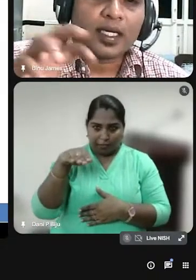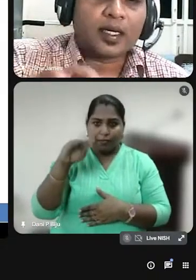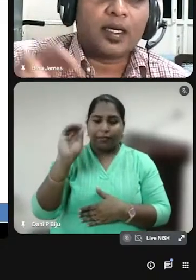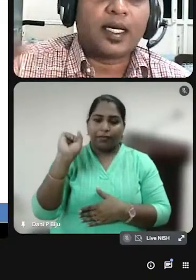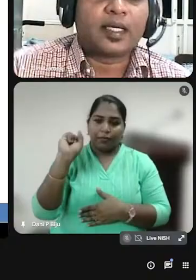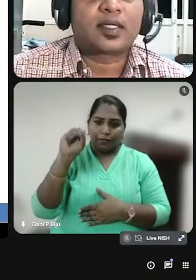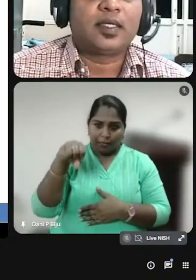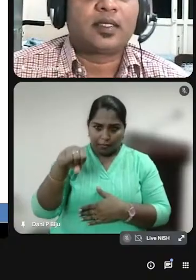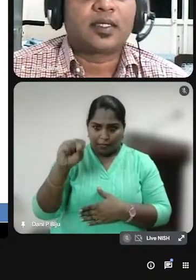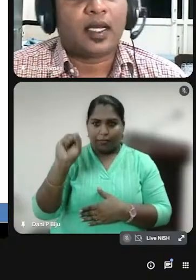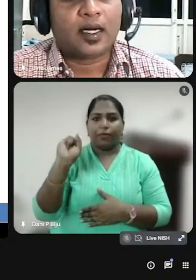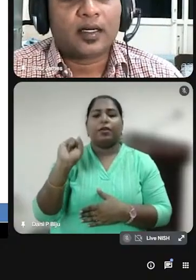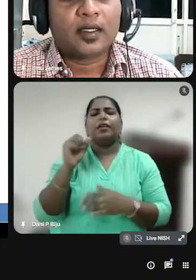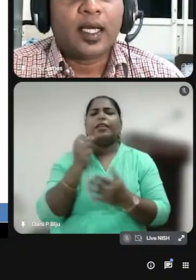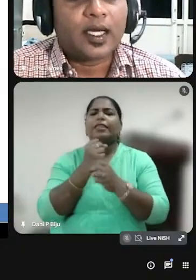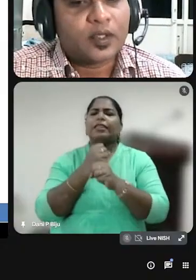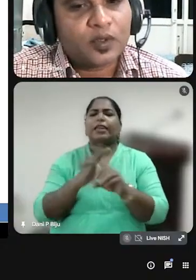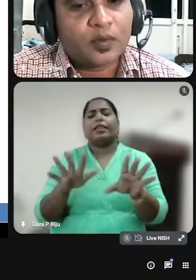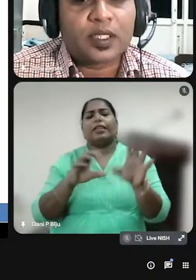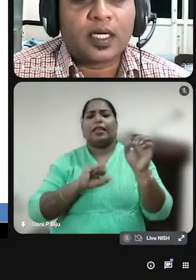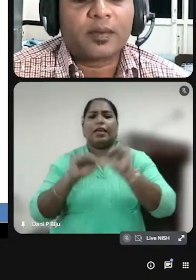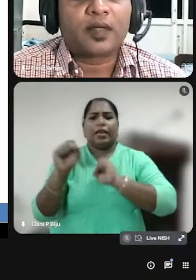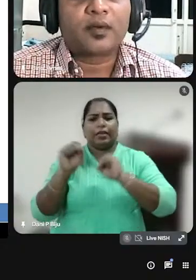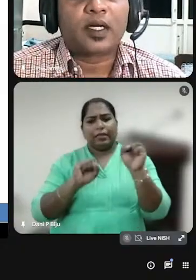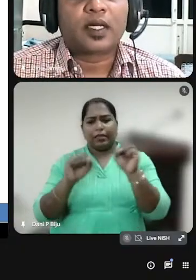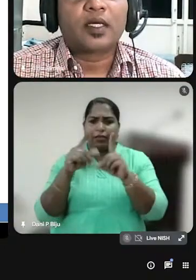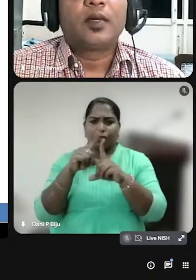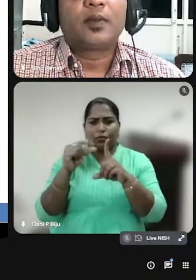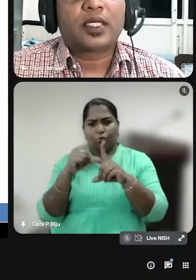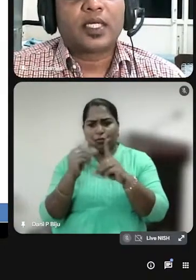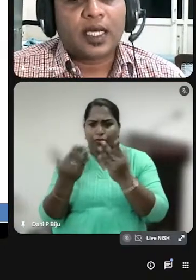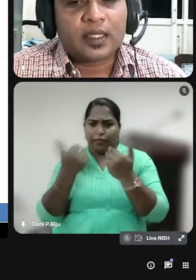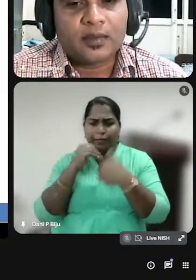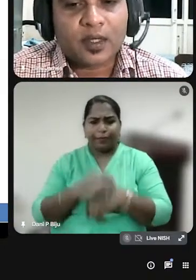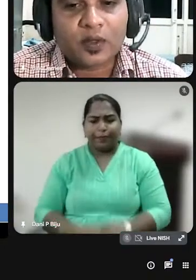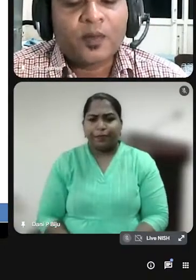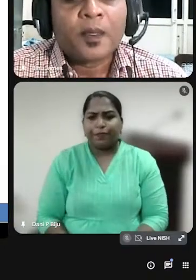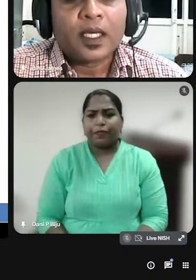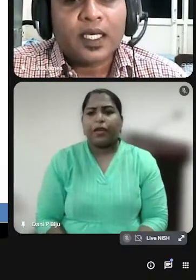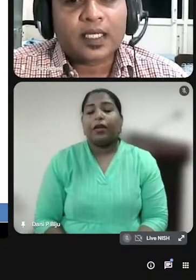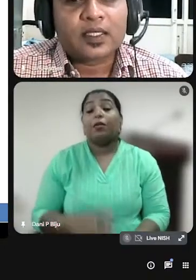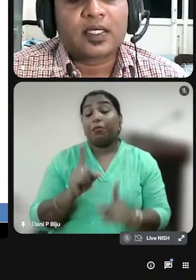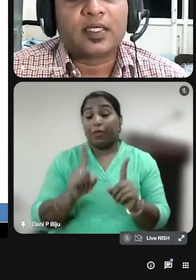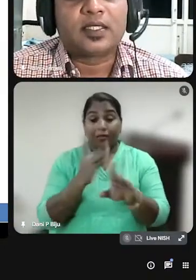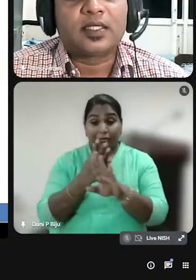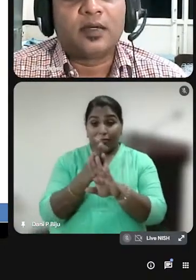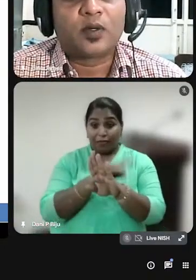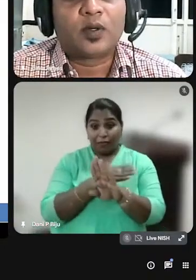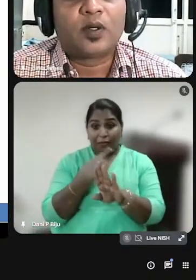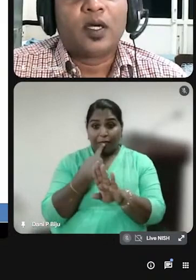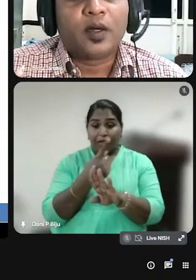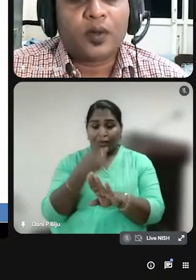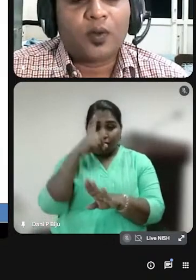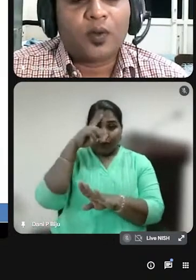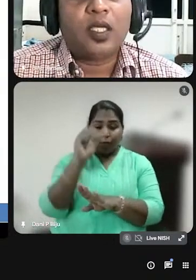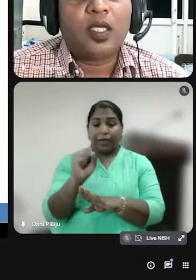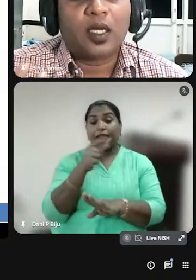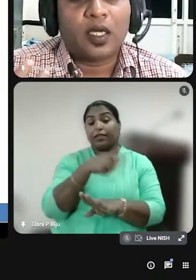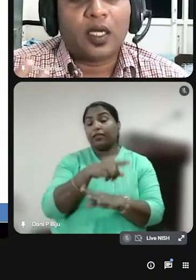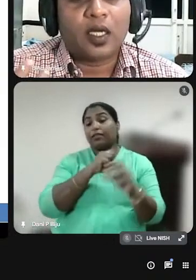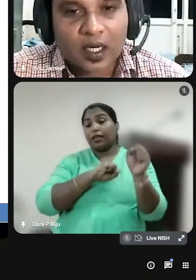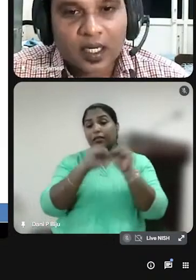ഇങ്ങനെയുള്ള ജനറൽ എക്സസൈസ് തന്നെയാണ് ഏറ്റവും പ്രധാനമായിട്ട് വേണ്ടത്. പക്ഷെ ഞാൻ ആദ്യം പറഞ്ഞു, ഈ എക്സസൈസ് ചെയ്യുമ്പോൾ